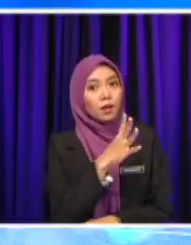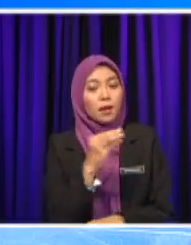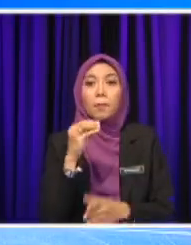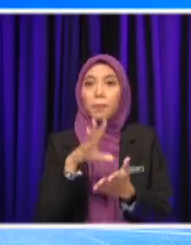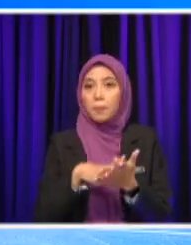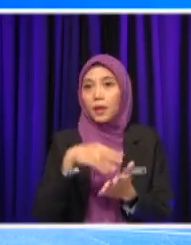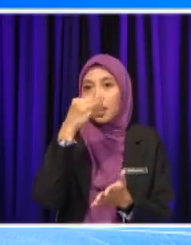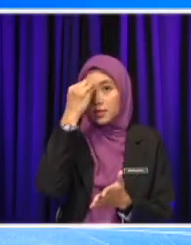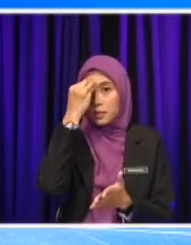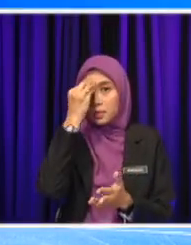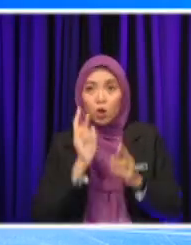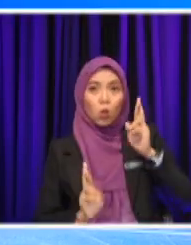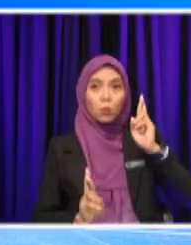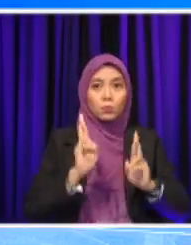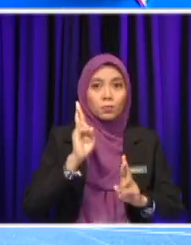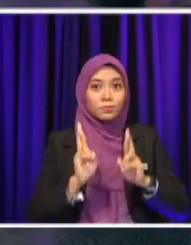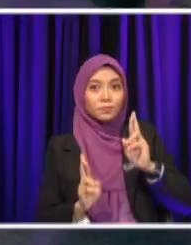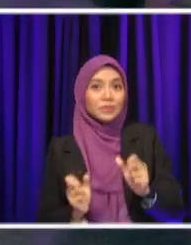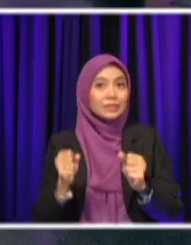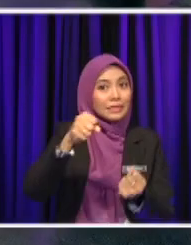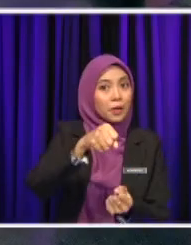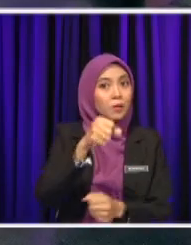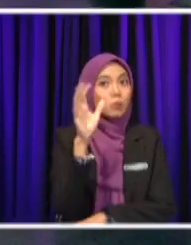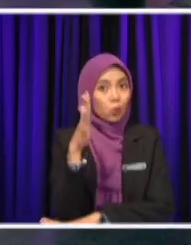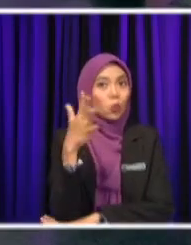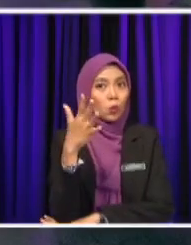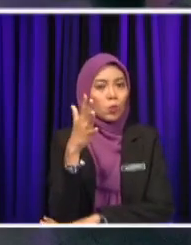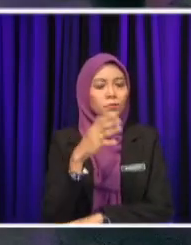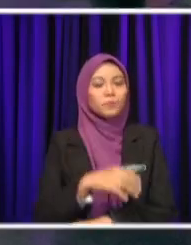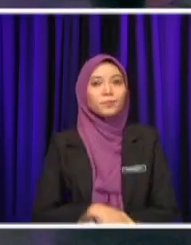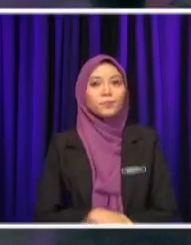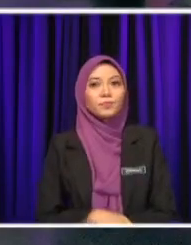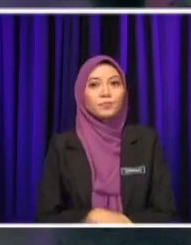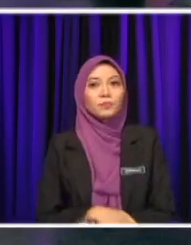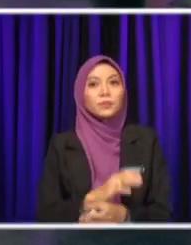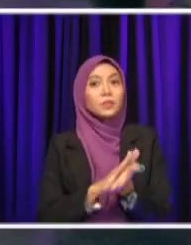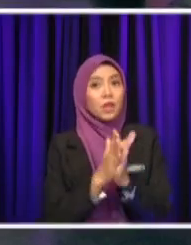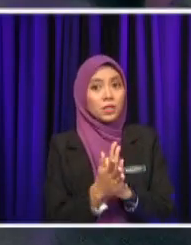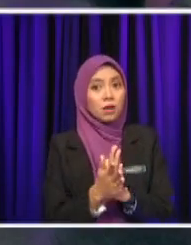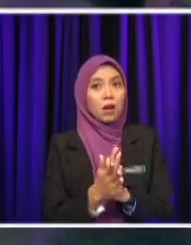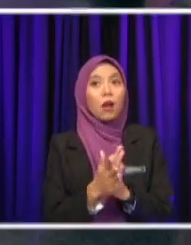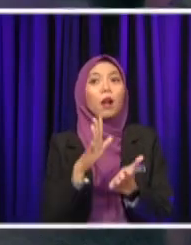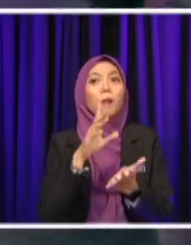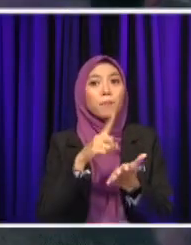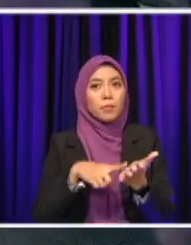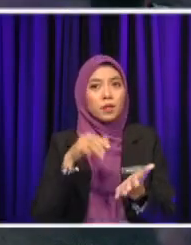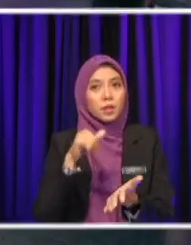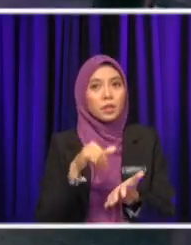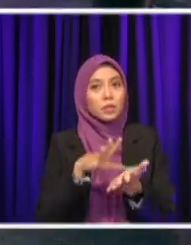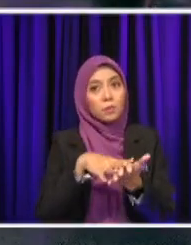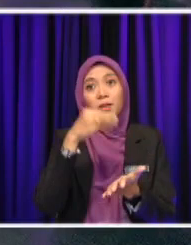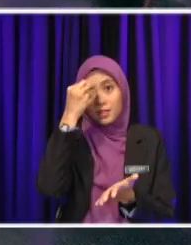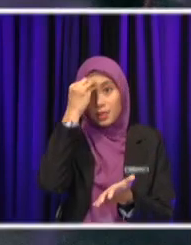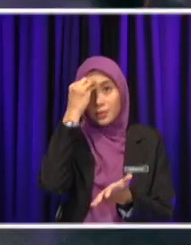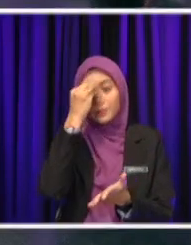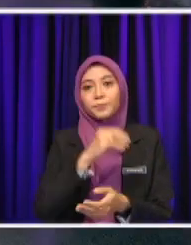robot siram pokok cikgu. Jadi mungkin cikgu boleh berikan sedikit pengenalan tentang projek kita pada hari ini. Okey, right. Okey,